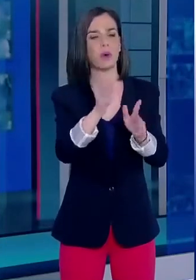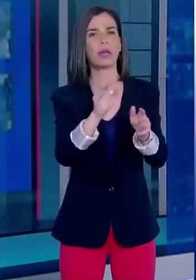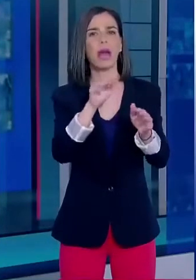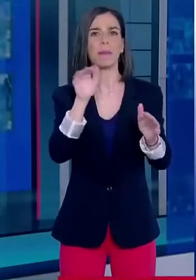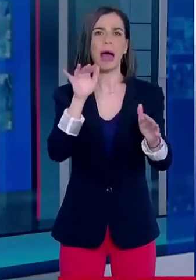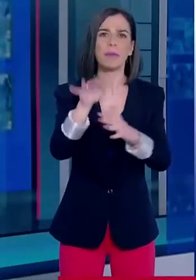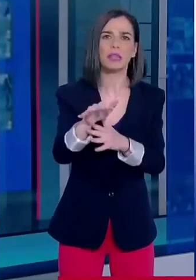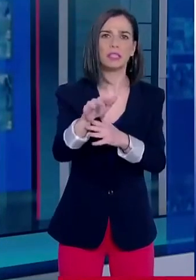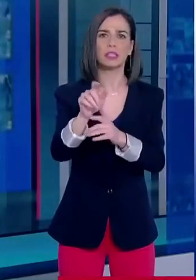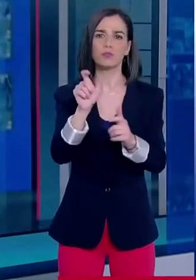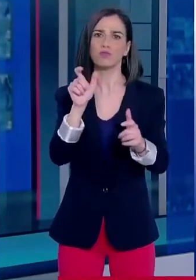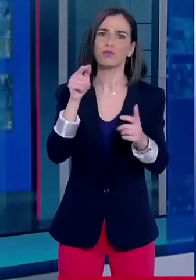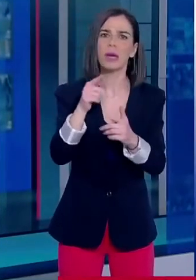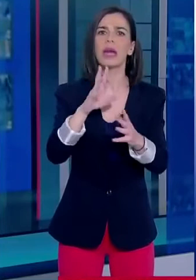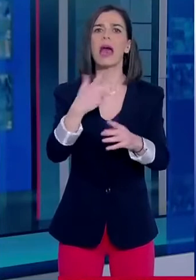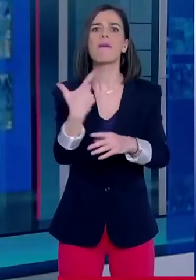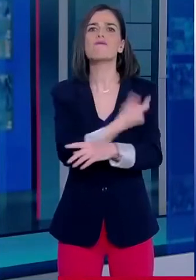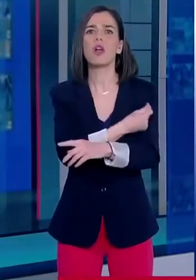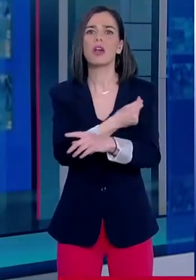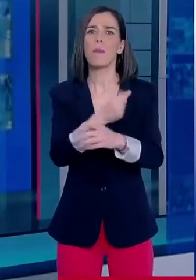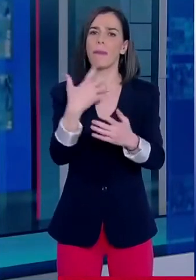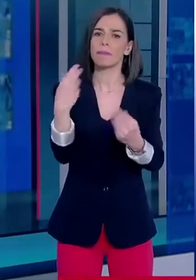την αποτελεσματικότητα ενός εμβολίου.